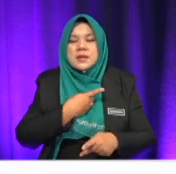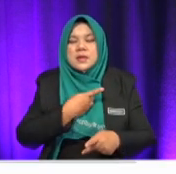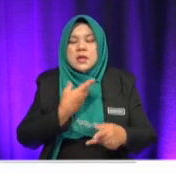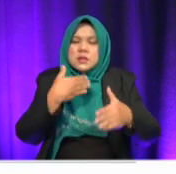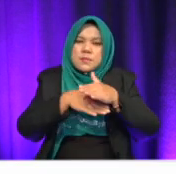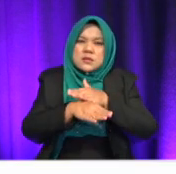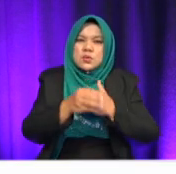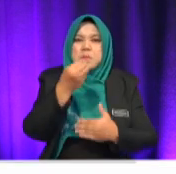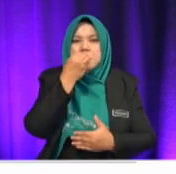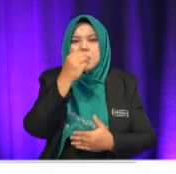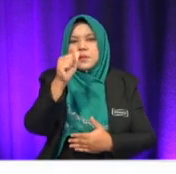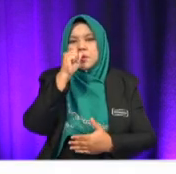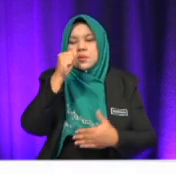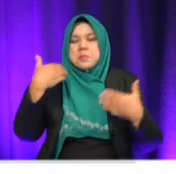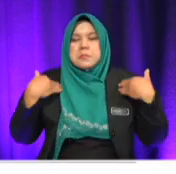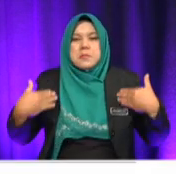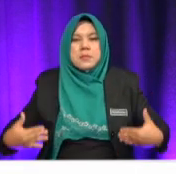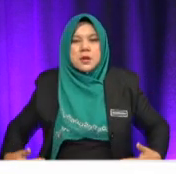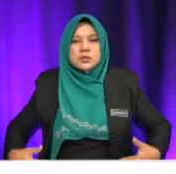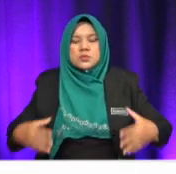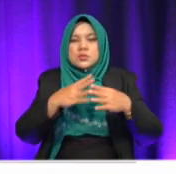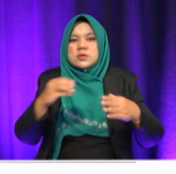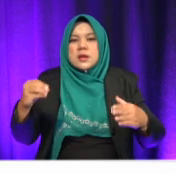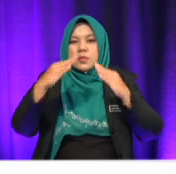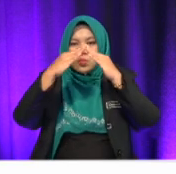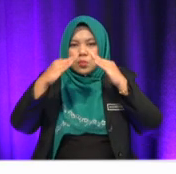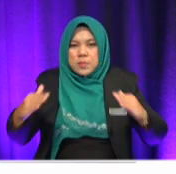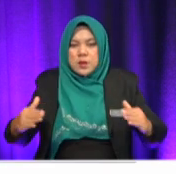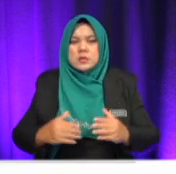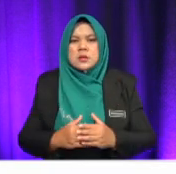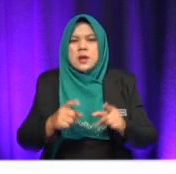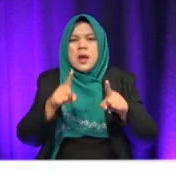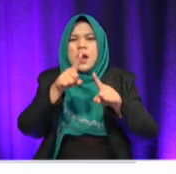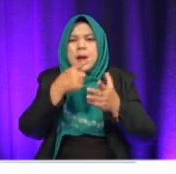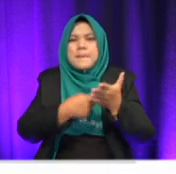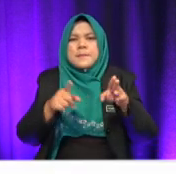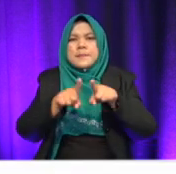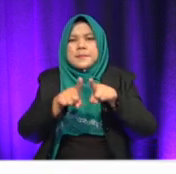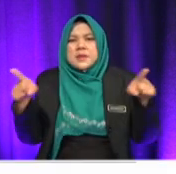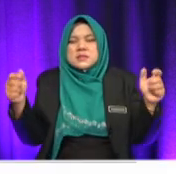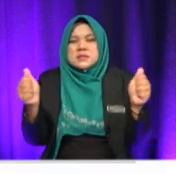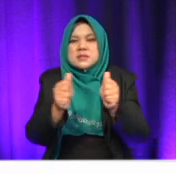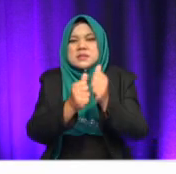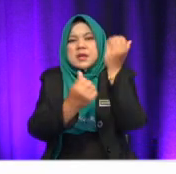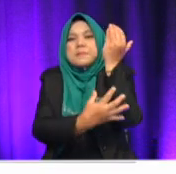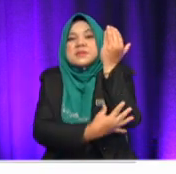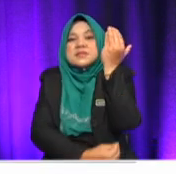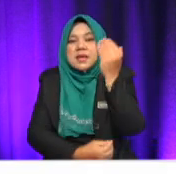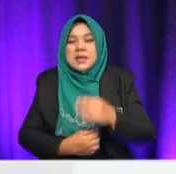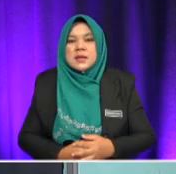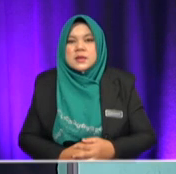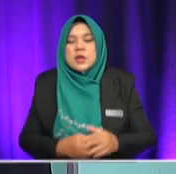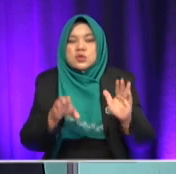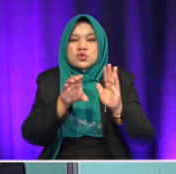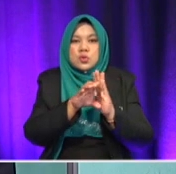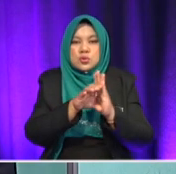makan minum pakaian dan juga tempat tinggal apa bisa dengan miskin ini contoh